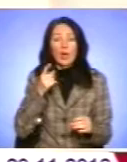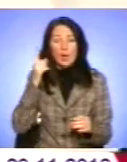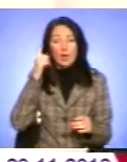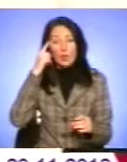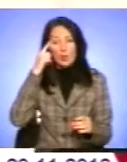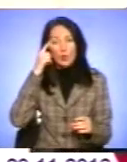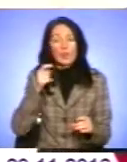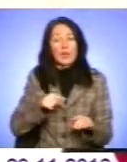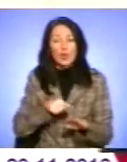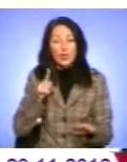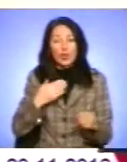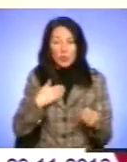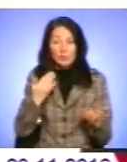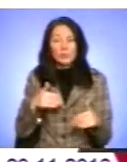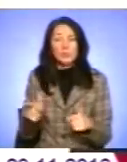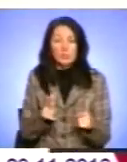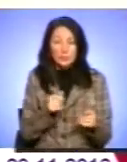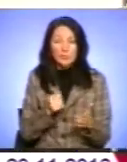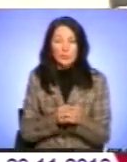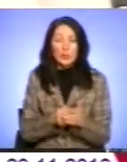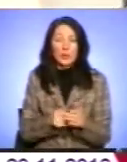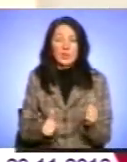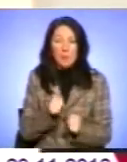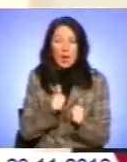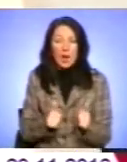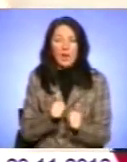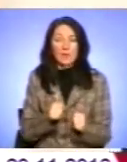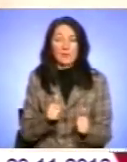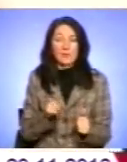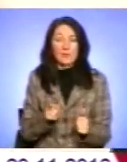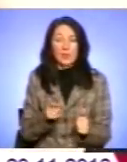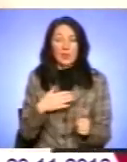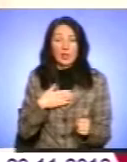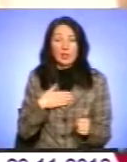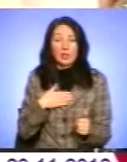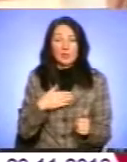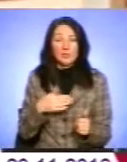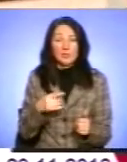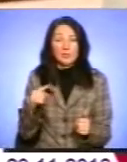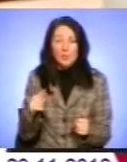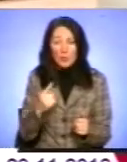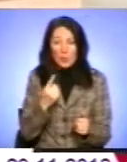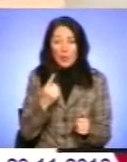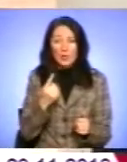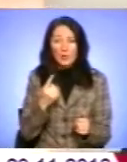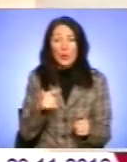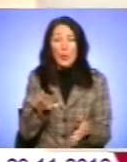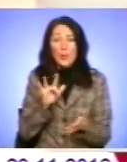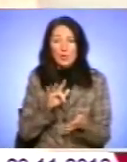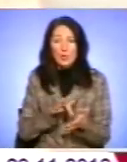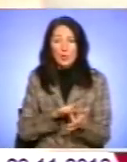що ми готові до змагань, як буде це? Пора відкрити нашу першу